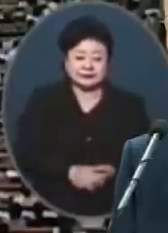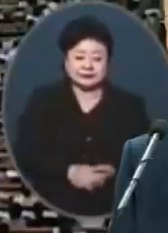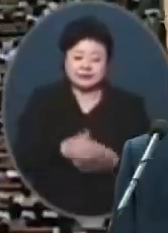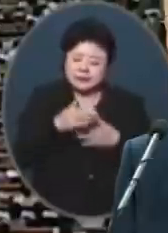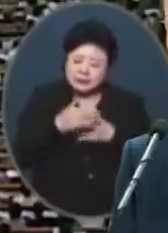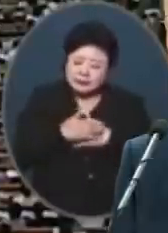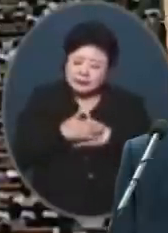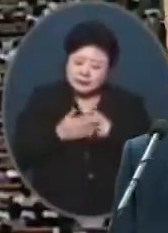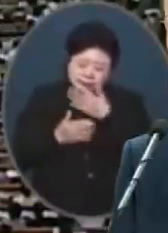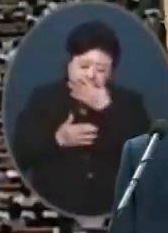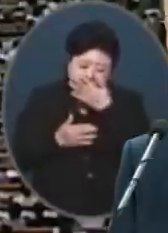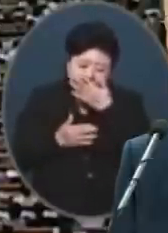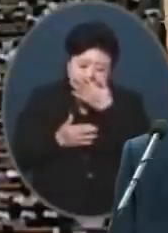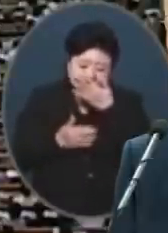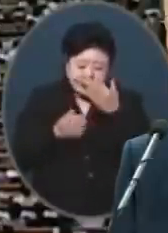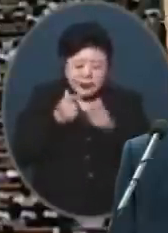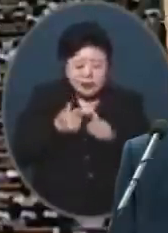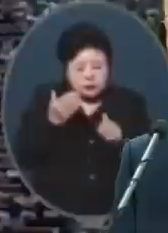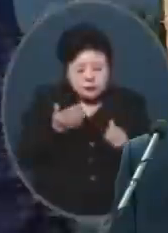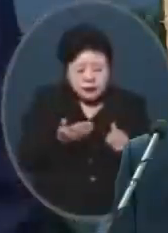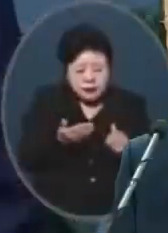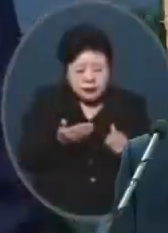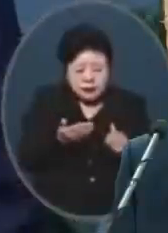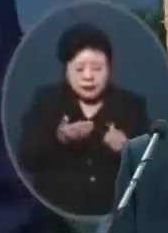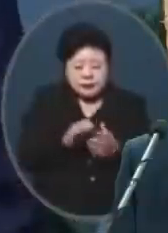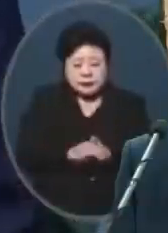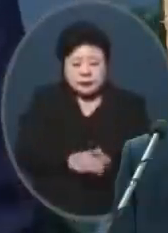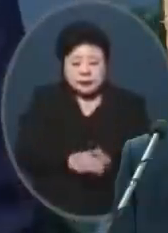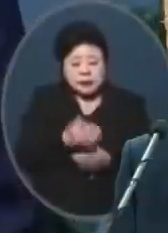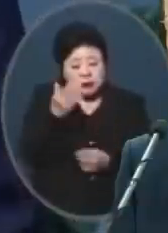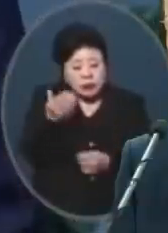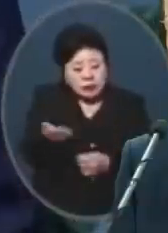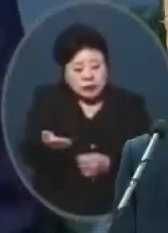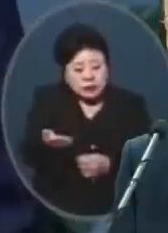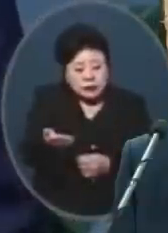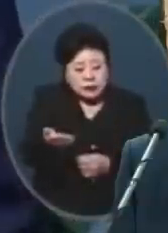왜 예수님께서는 너희들이